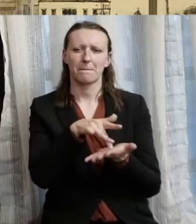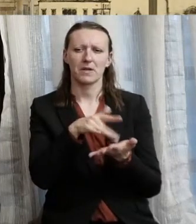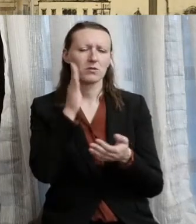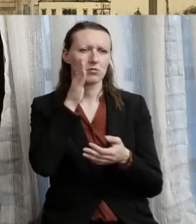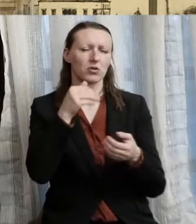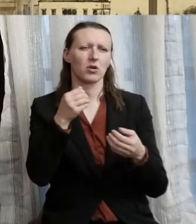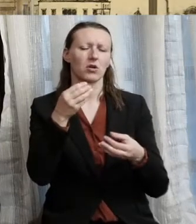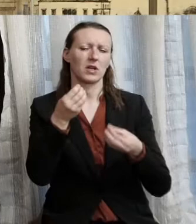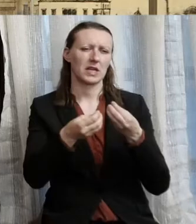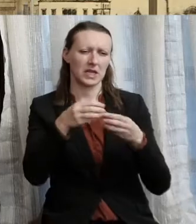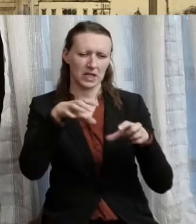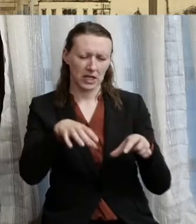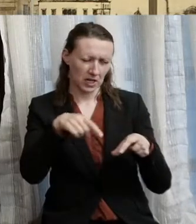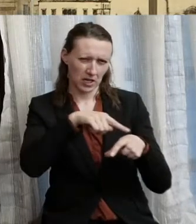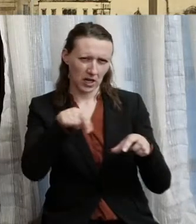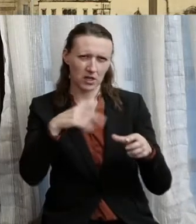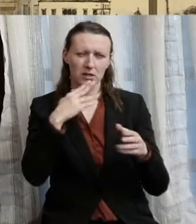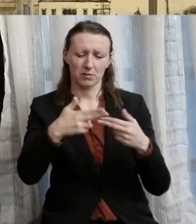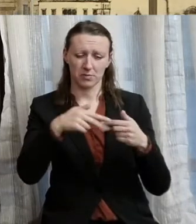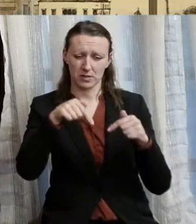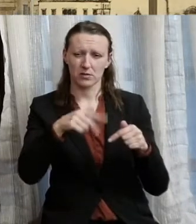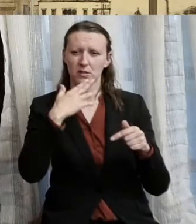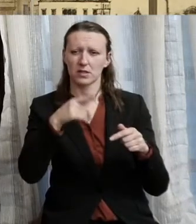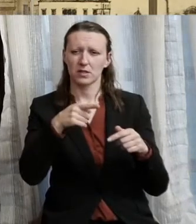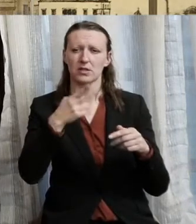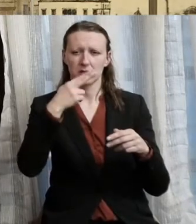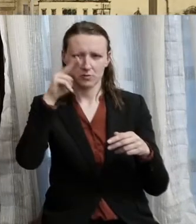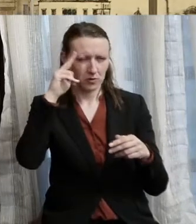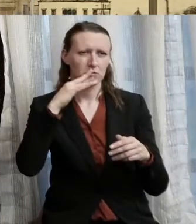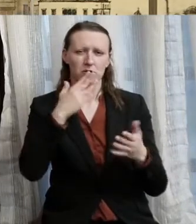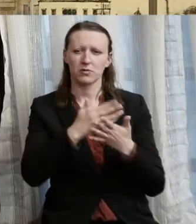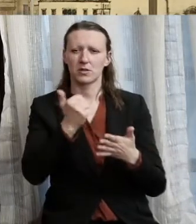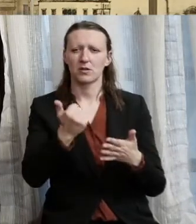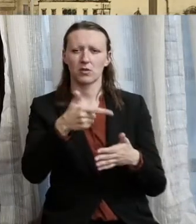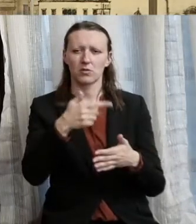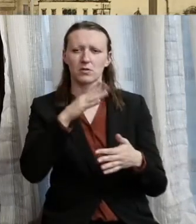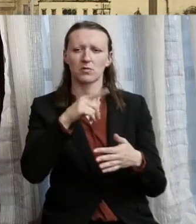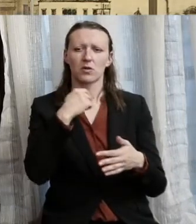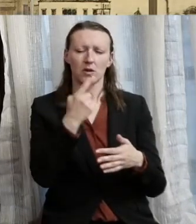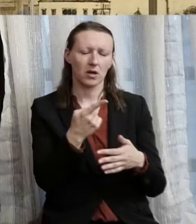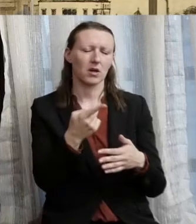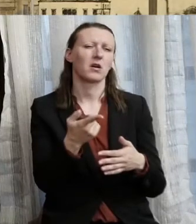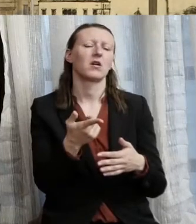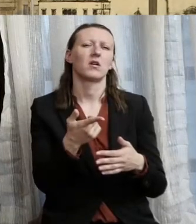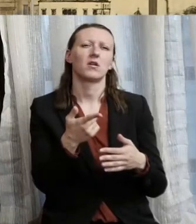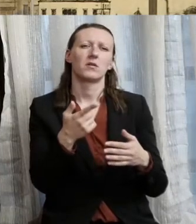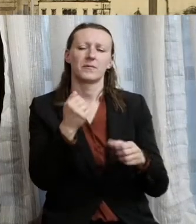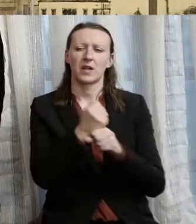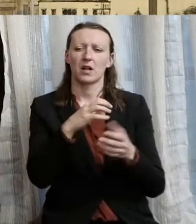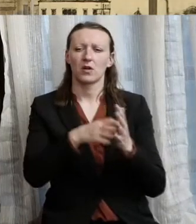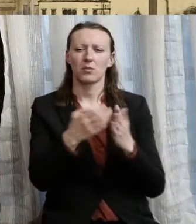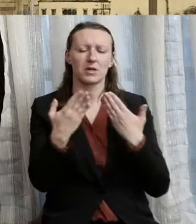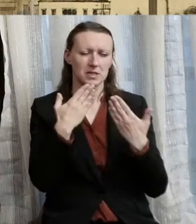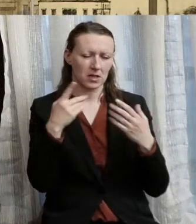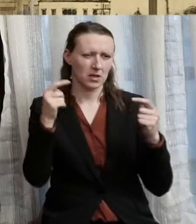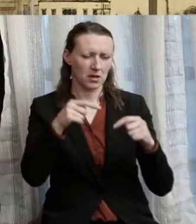budućeg nogometnog igrališta gdje je pored njega i Močenijev spomenik da može biti jedno i drugo. Ja sam u tom kontekstu rekao, radna skupina,